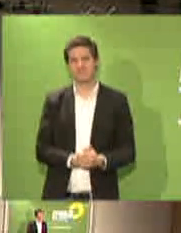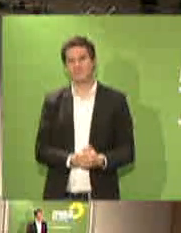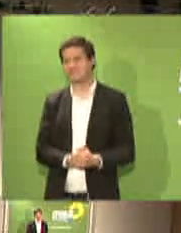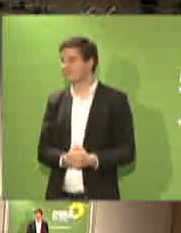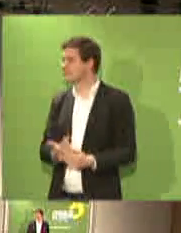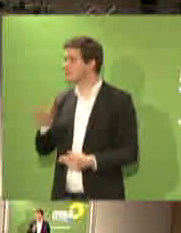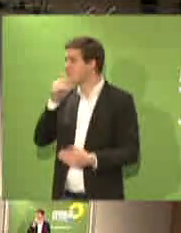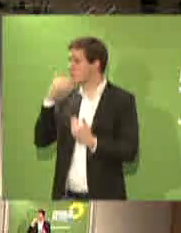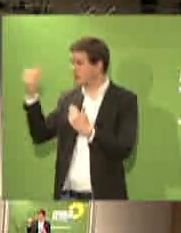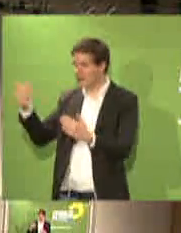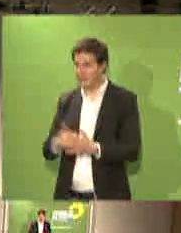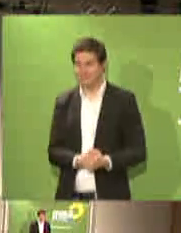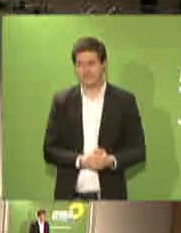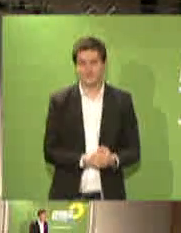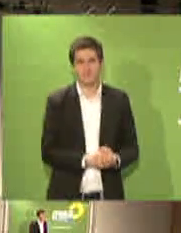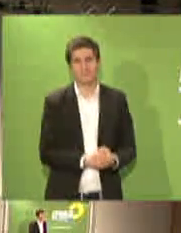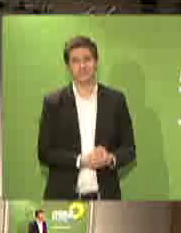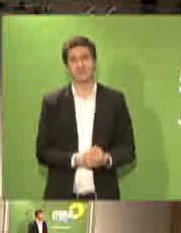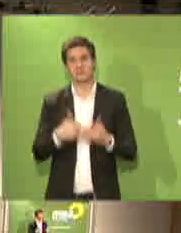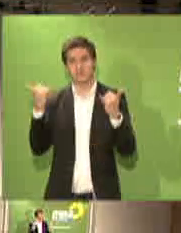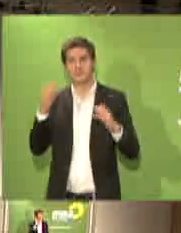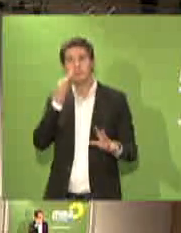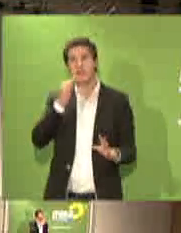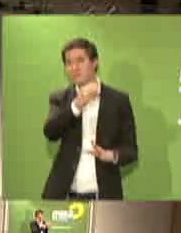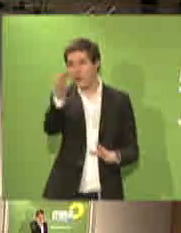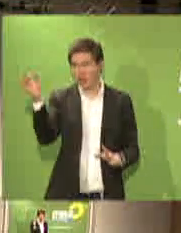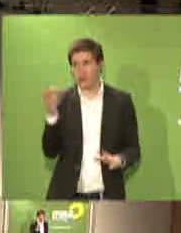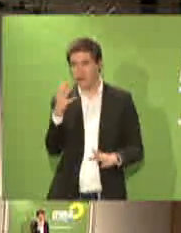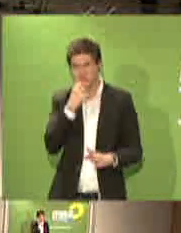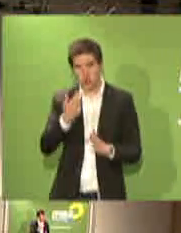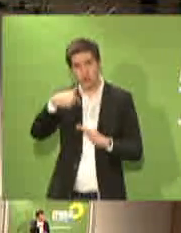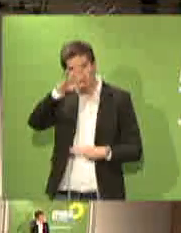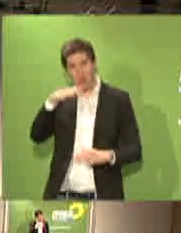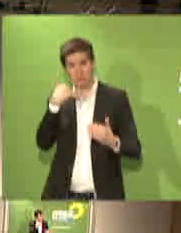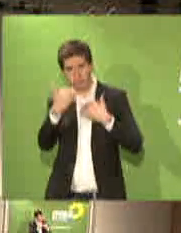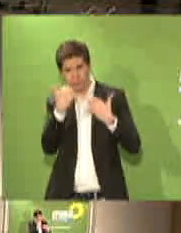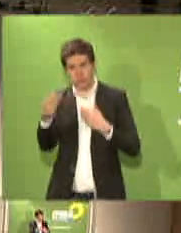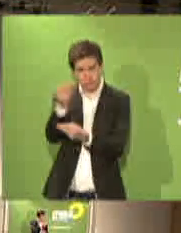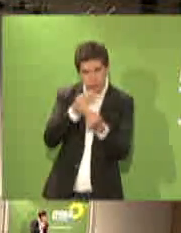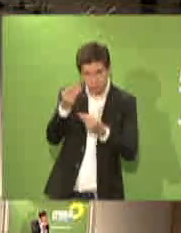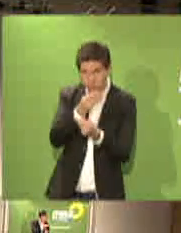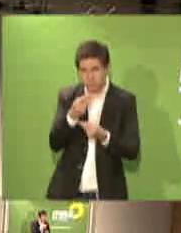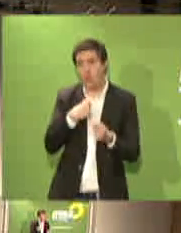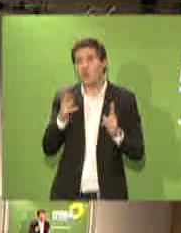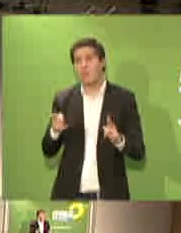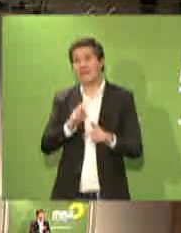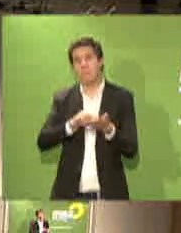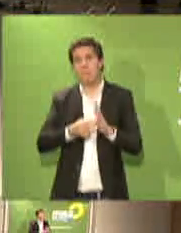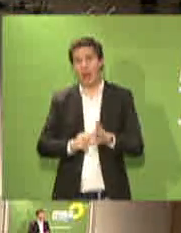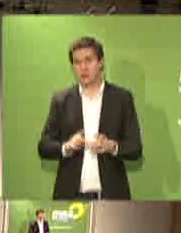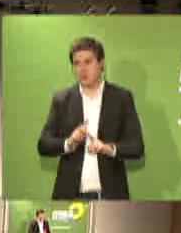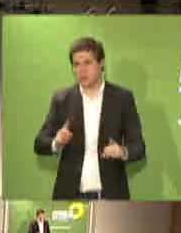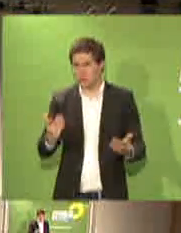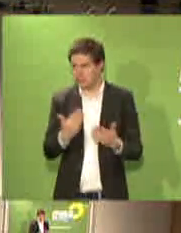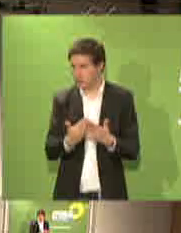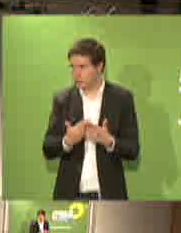Vielen Dank. Jetzt frage ich, gibt es da noch Aussprachebedarf zu? Den hatten wir eigentlich nicht vorgesehen. Ist auch nicht der